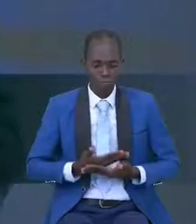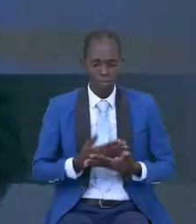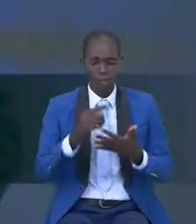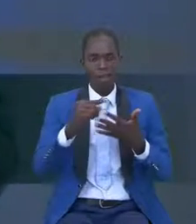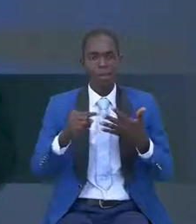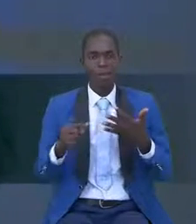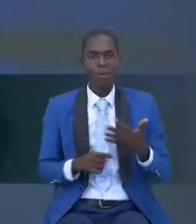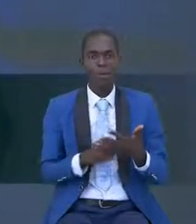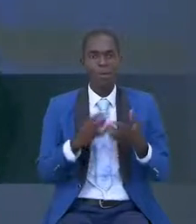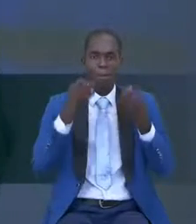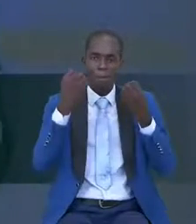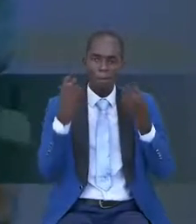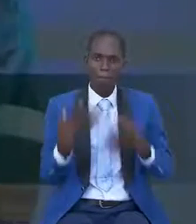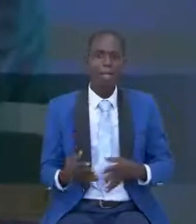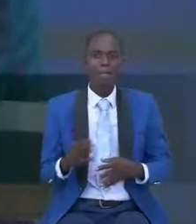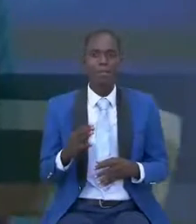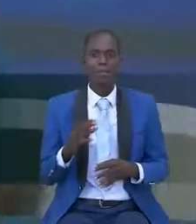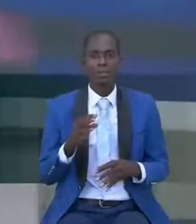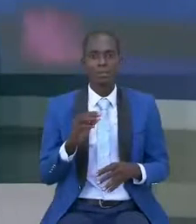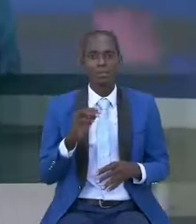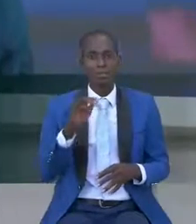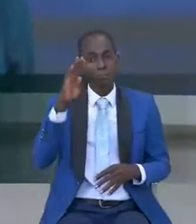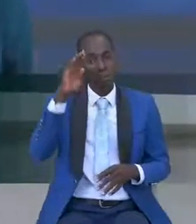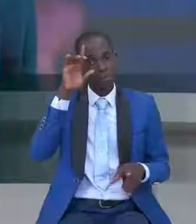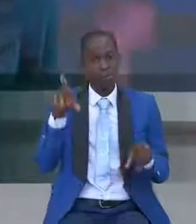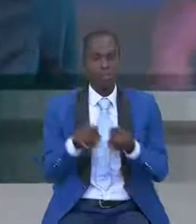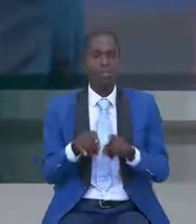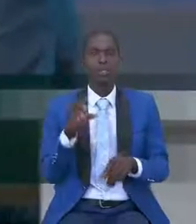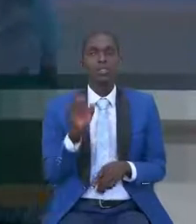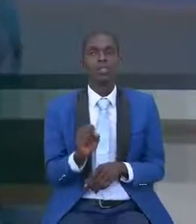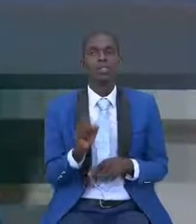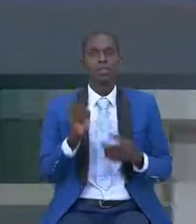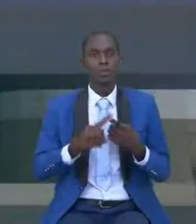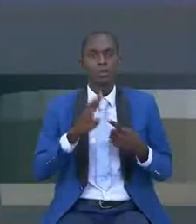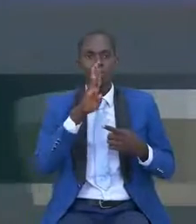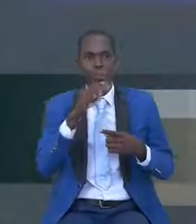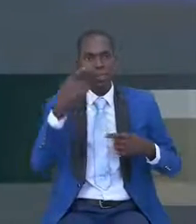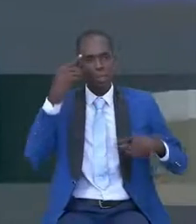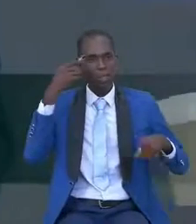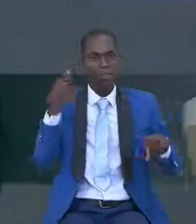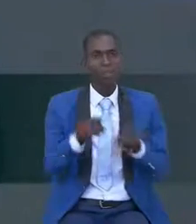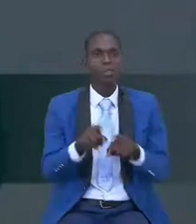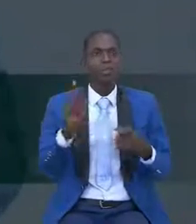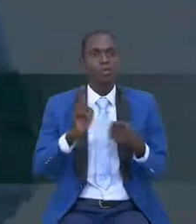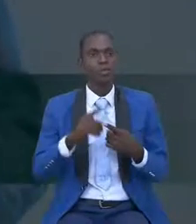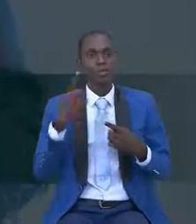entre plusieurs frères, pour qu'il soit semblable à l'image de son fils.